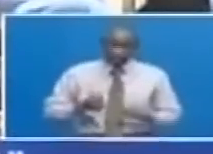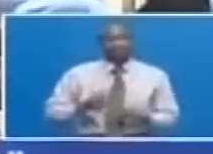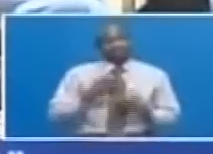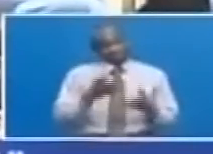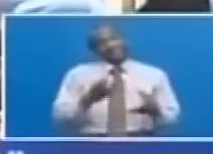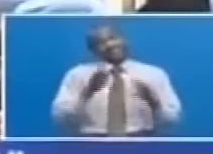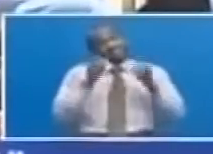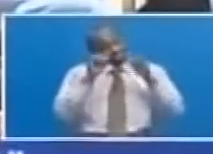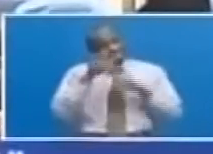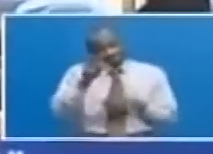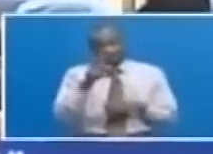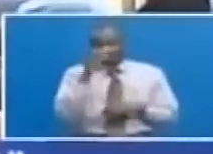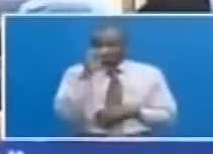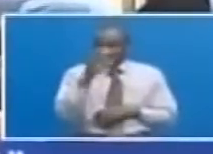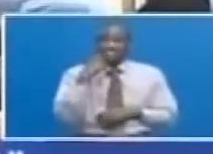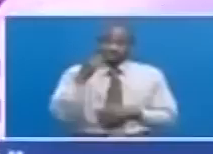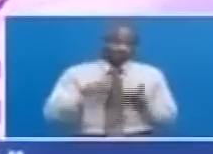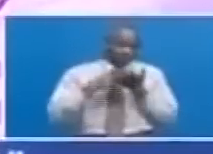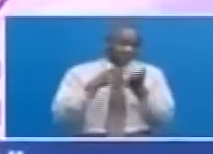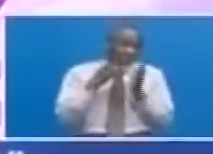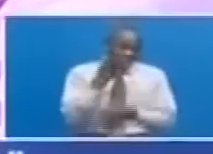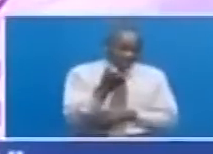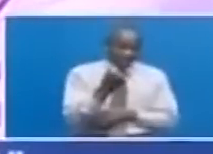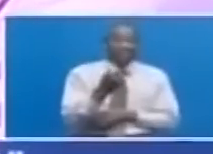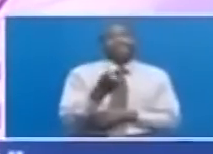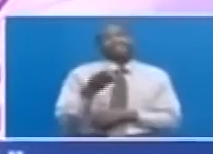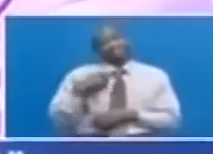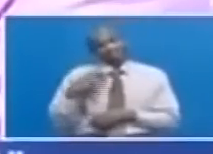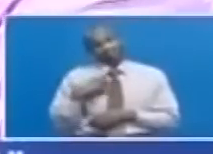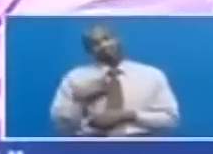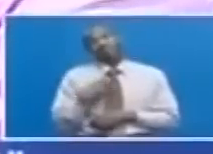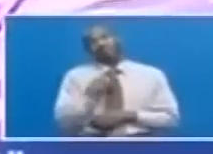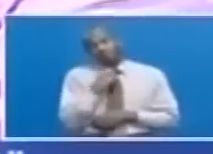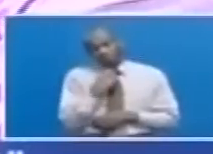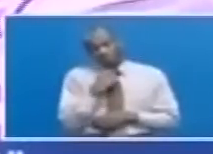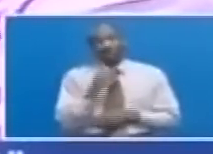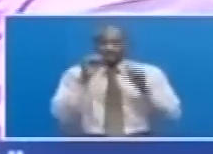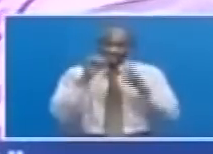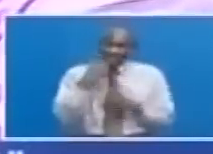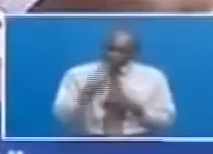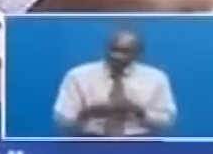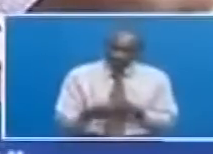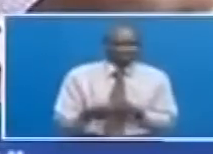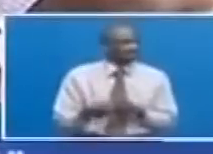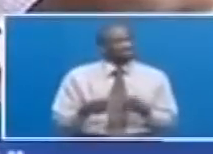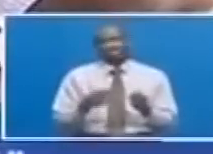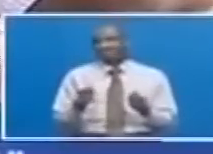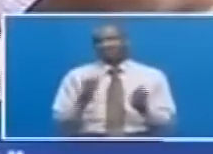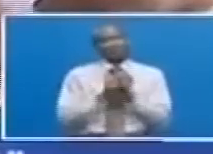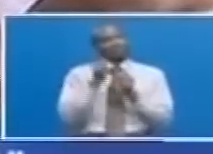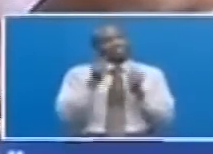shirikisho la waajiri limependekeza mazungumzo, vyama vya walimu vimesema mikutano 26 waliokuwa nayo haijazaa